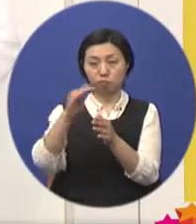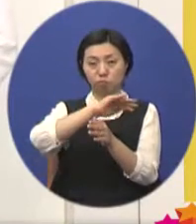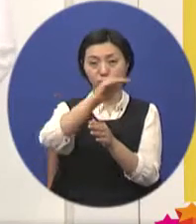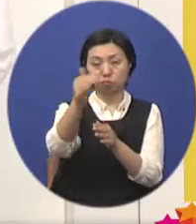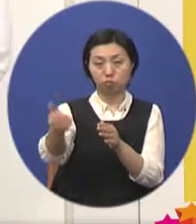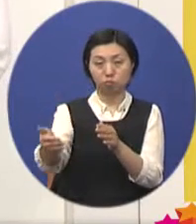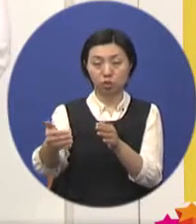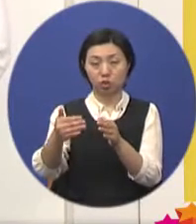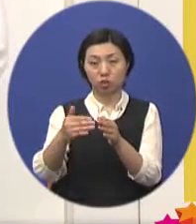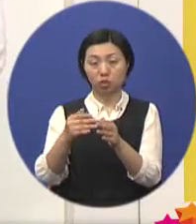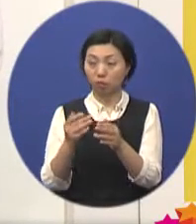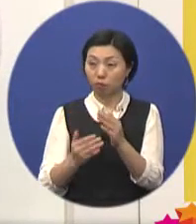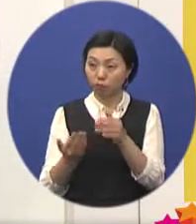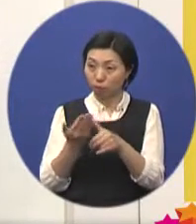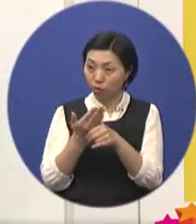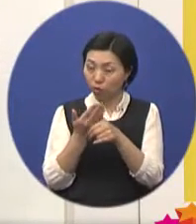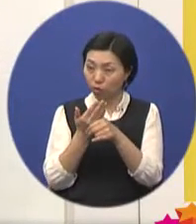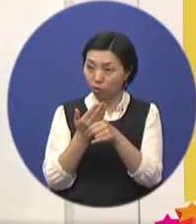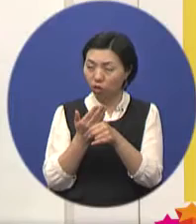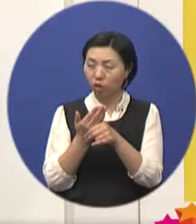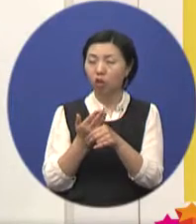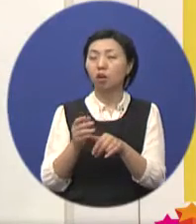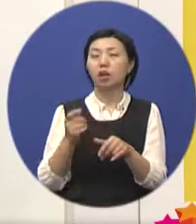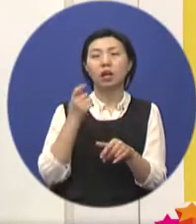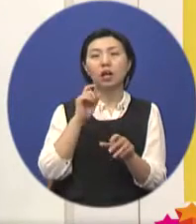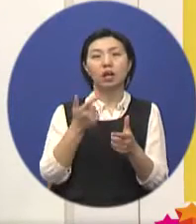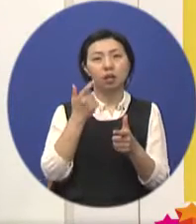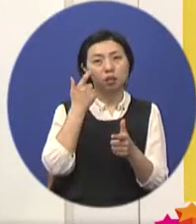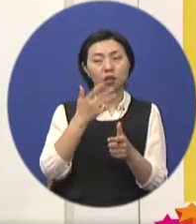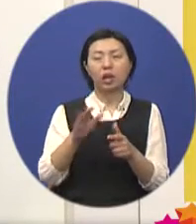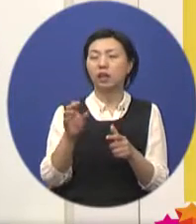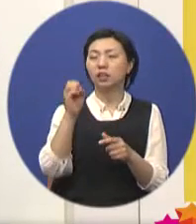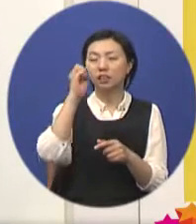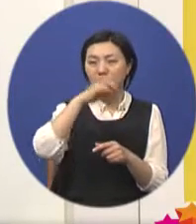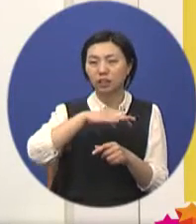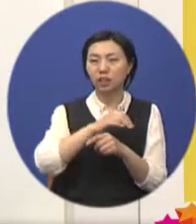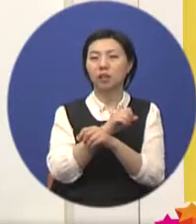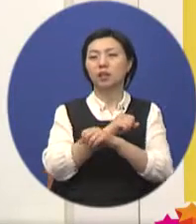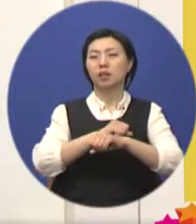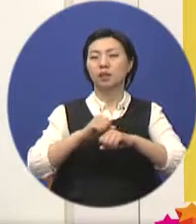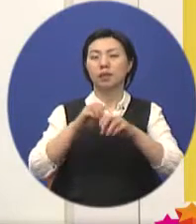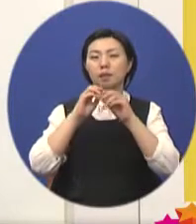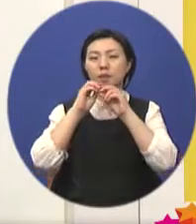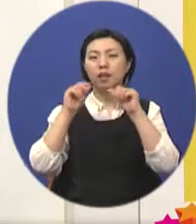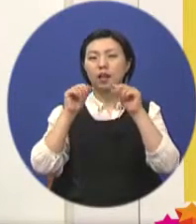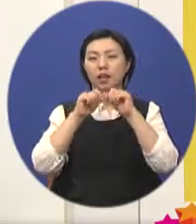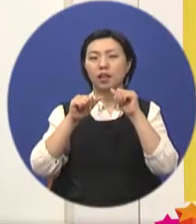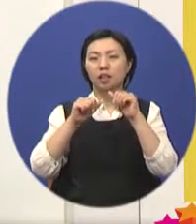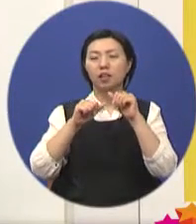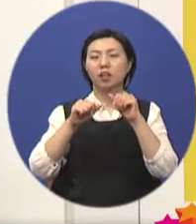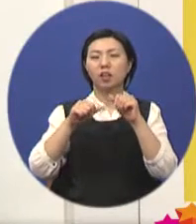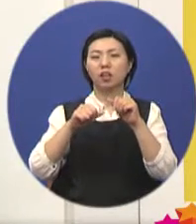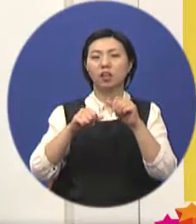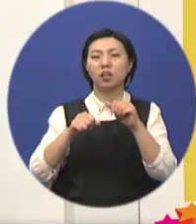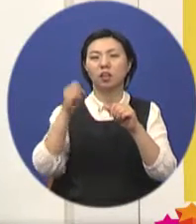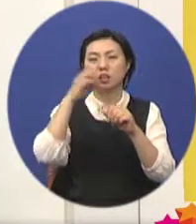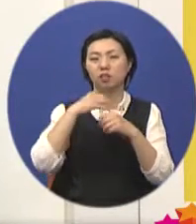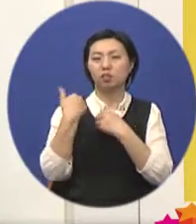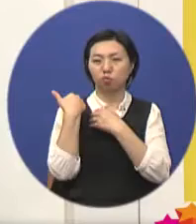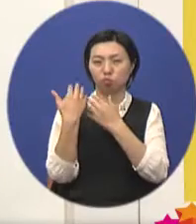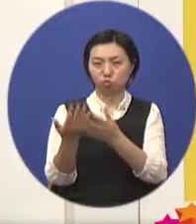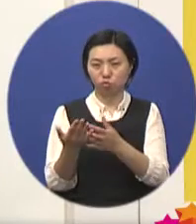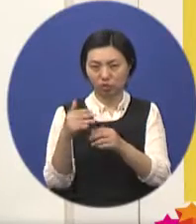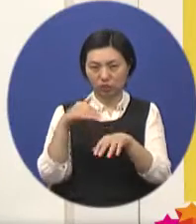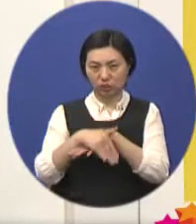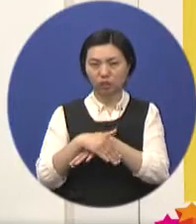비닐하우스? 아닙니다. 저는 그냥 노지에다가 비가림 재배해 가지고 합니다. 네. 네. 아버님. 그래야만이 그 당도가 더 좋아요. 아,